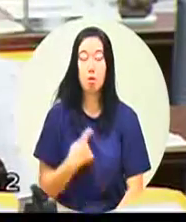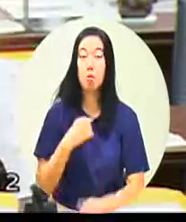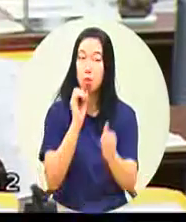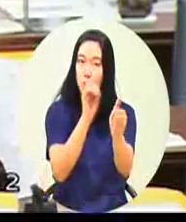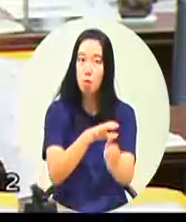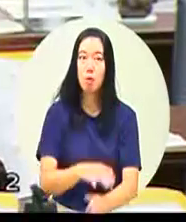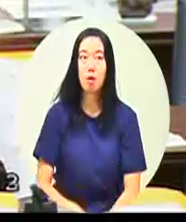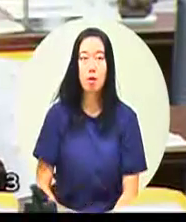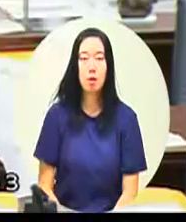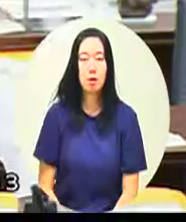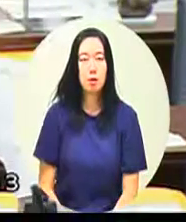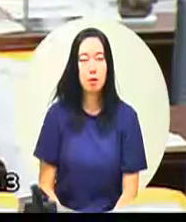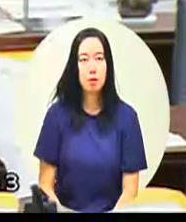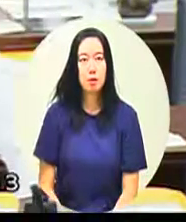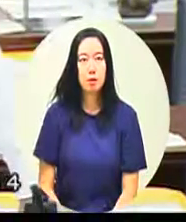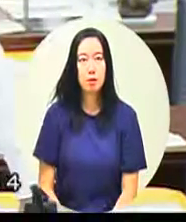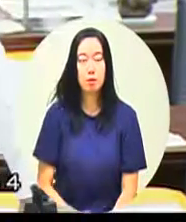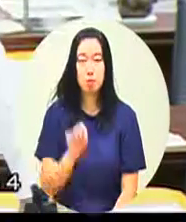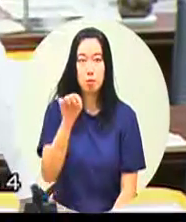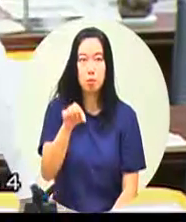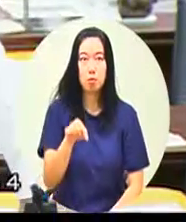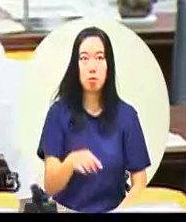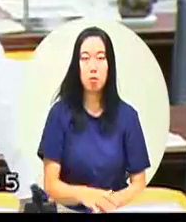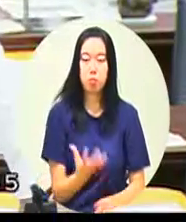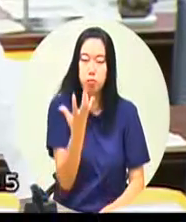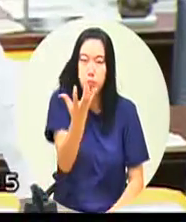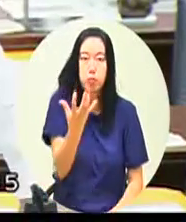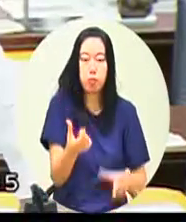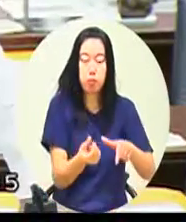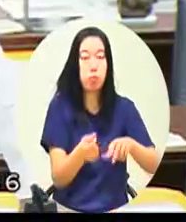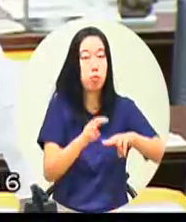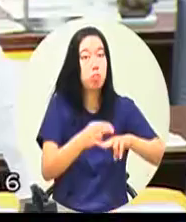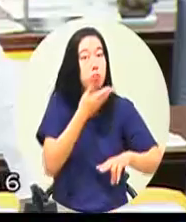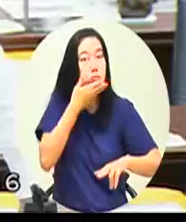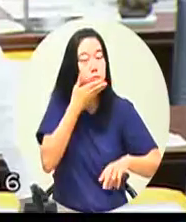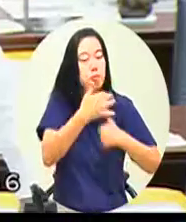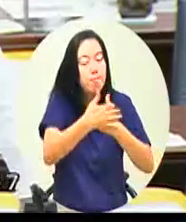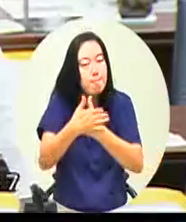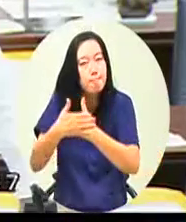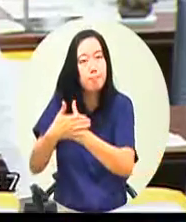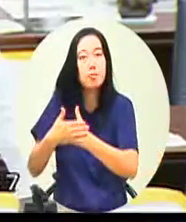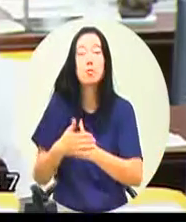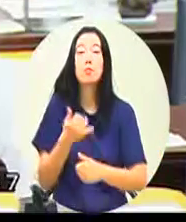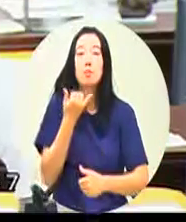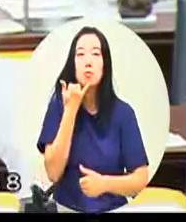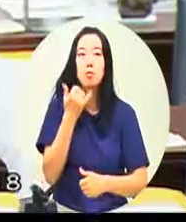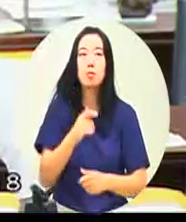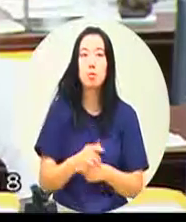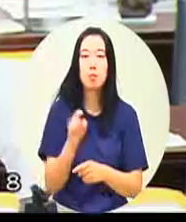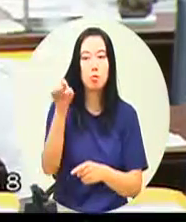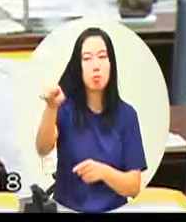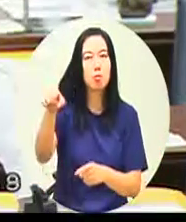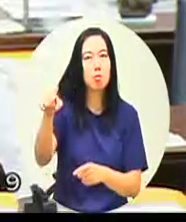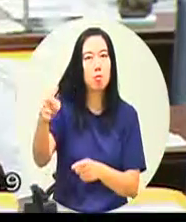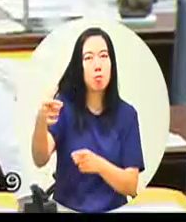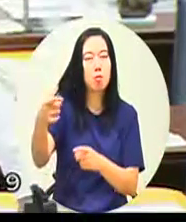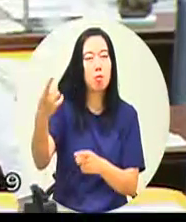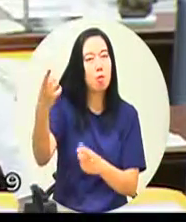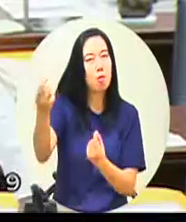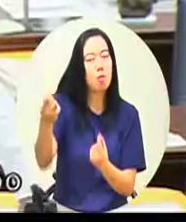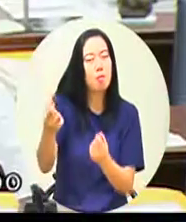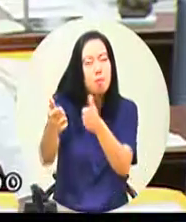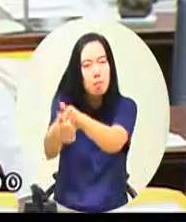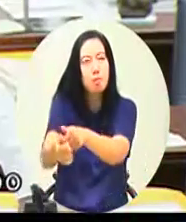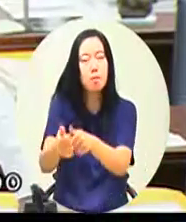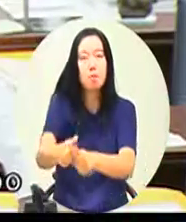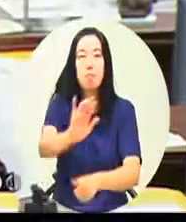个部分，就是说在维护多数人的公共利益的前提之下，不可以去妥协这些极少数人的不法